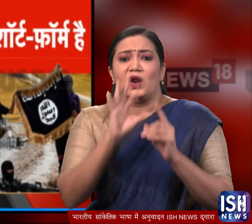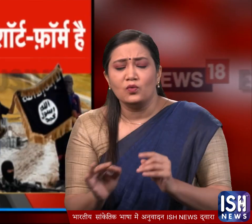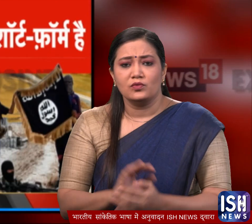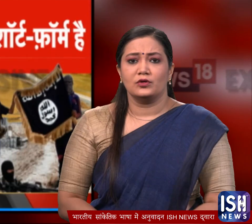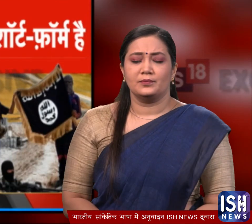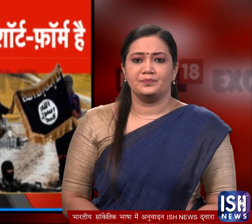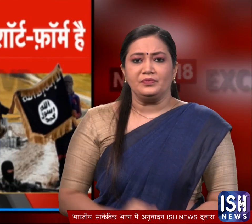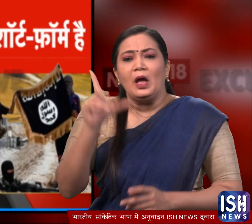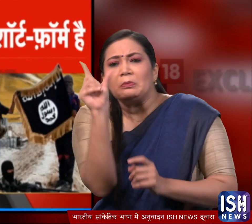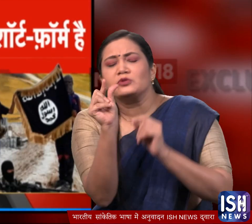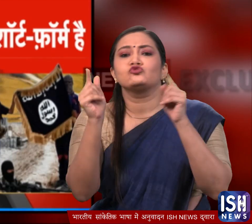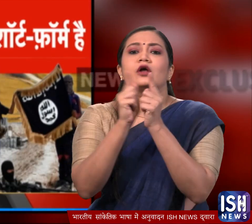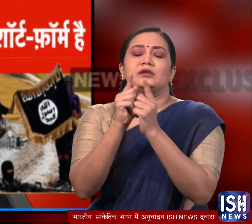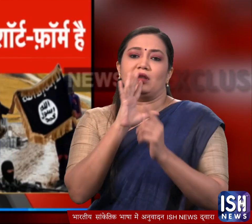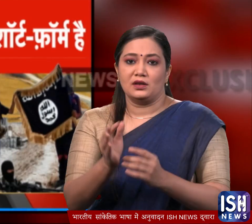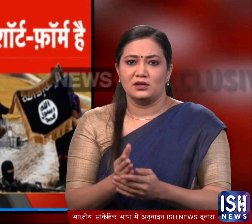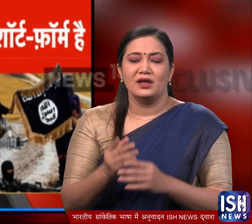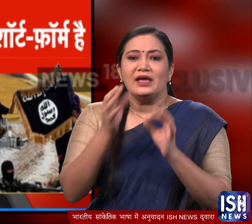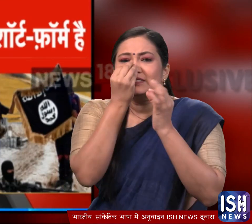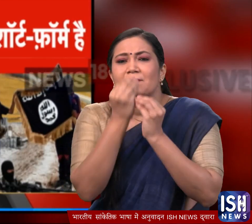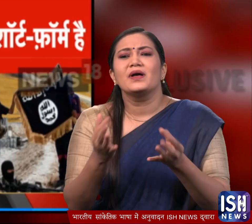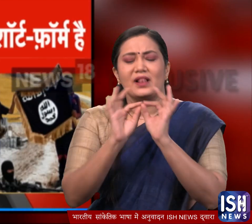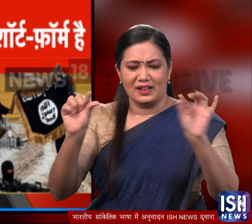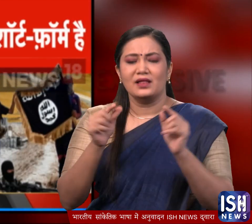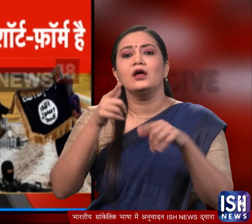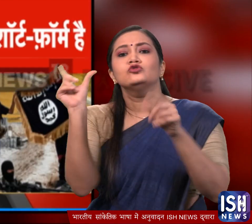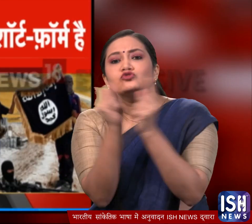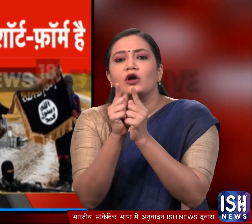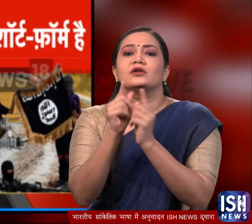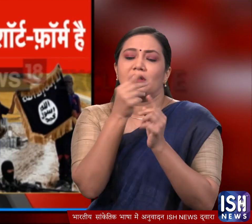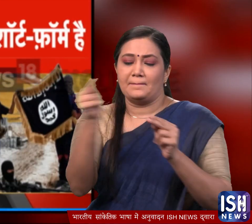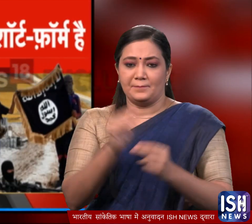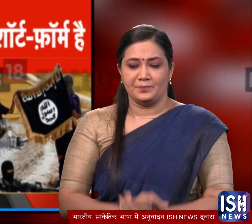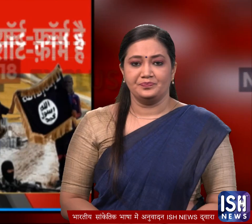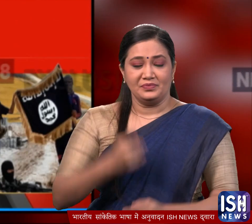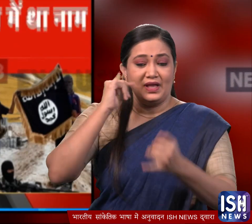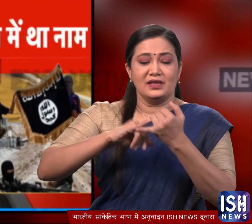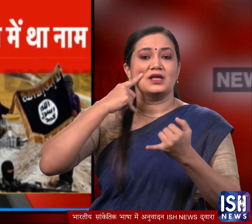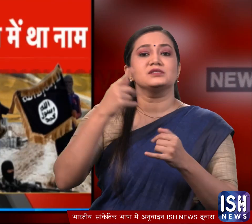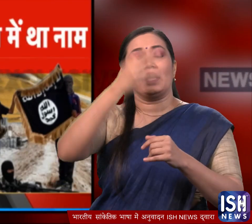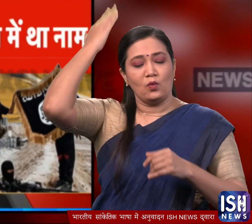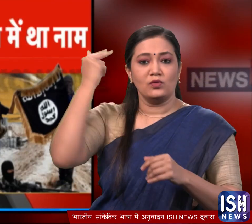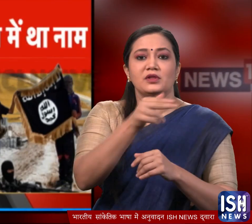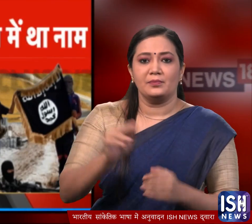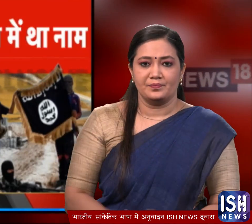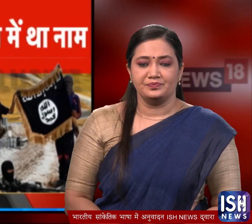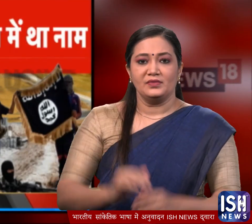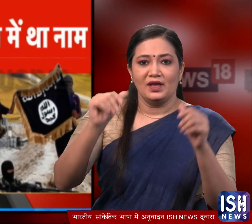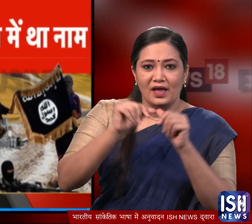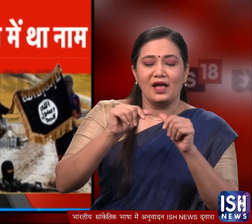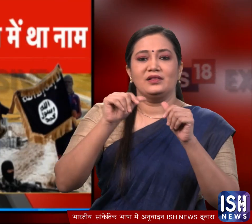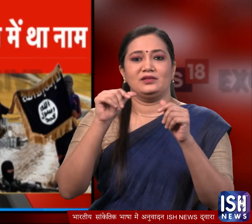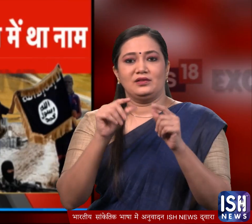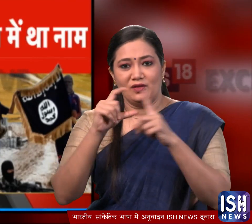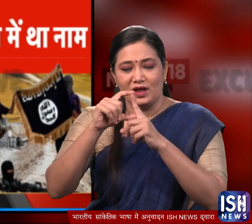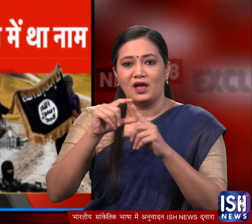एक एक्रोनिम है, आसान भाषा में कहें तो शॉर्ट फॉर्म है। आईएसआईएस का पहले नाम था अल दौला अल